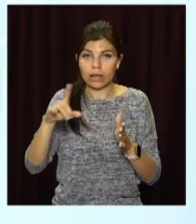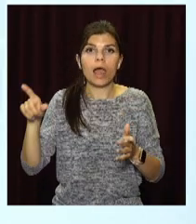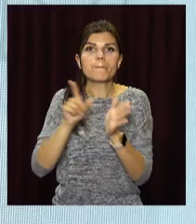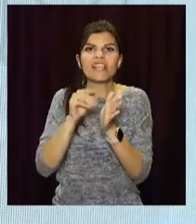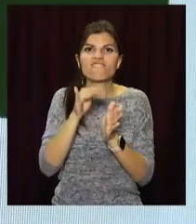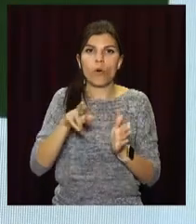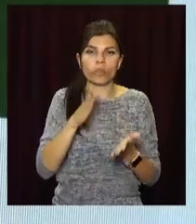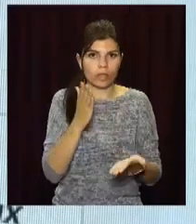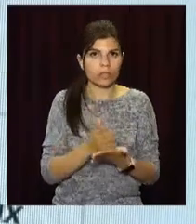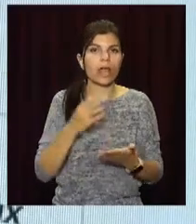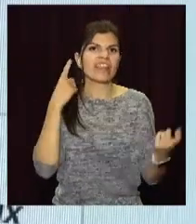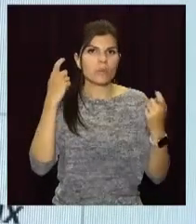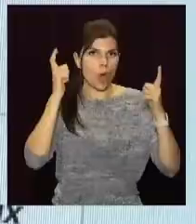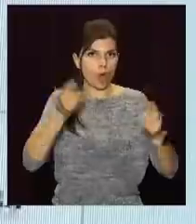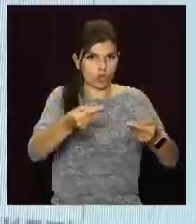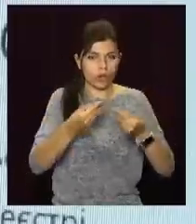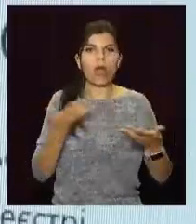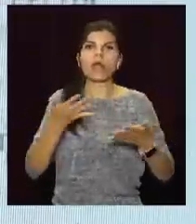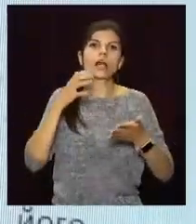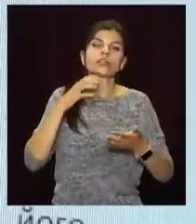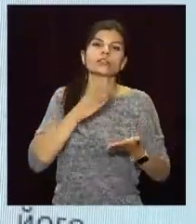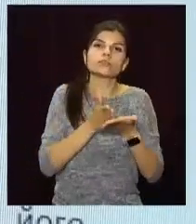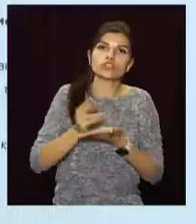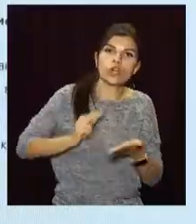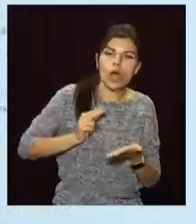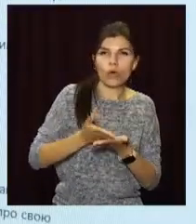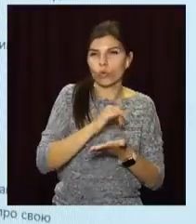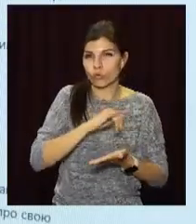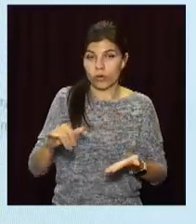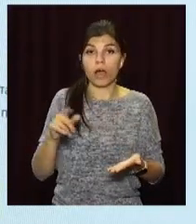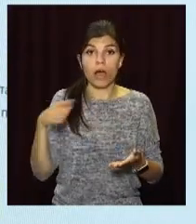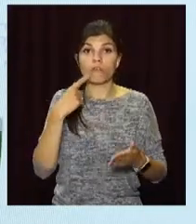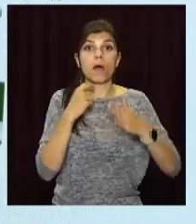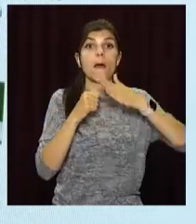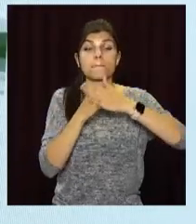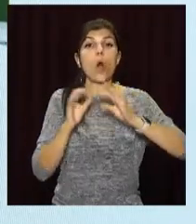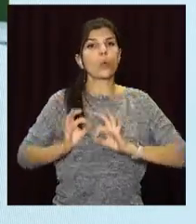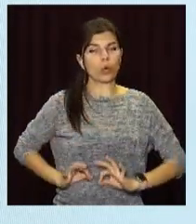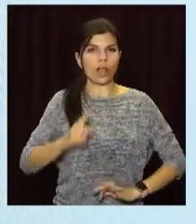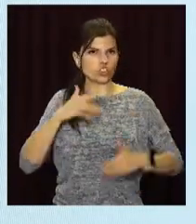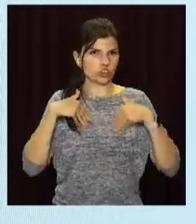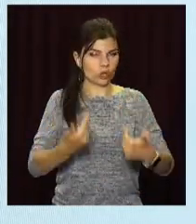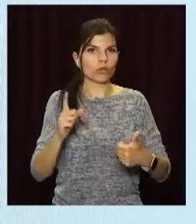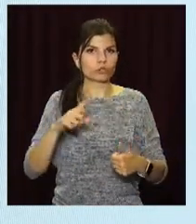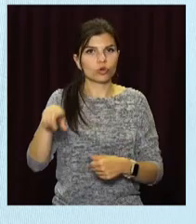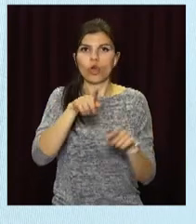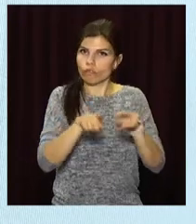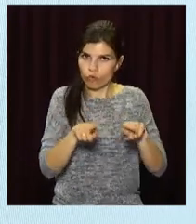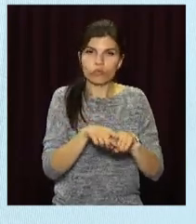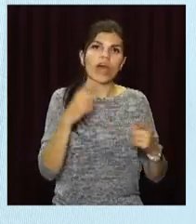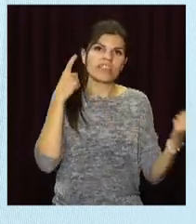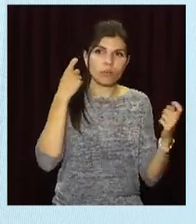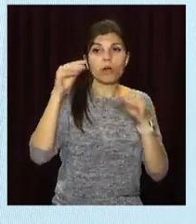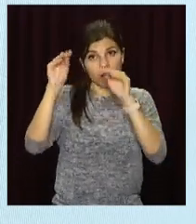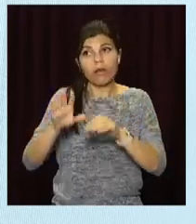інформацію про трудовий стаж та страховий внесок працівника. Однак попри наявність ЄБАС, юристи все ж радять робітникам дублювати інформацію